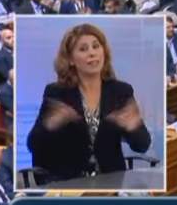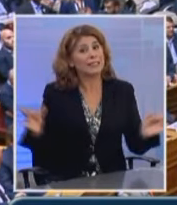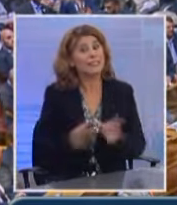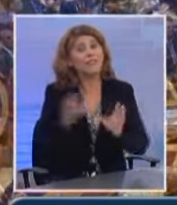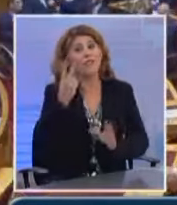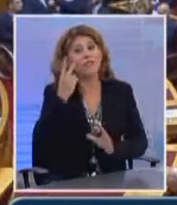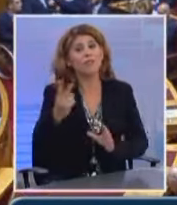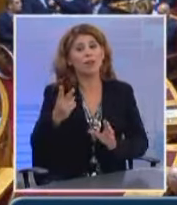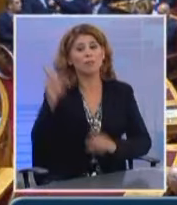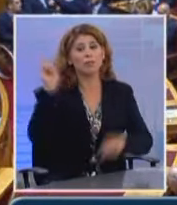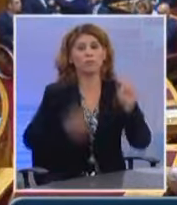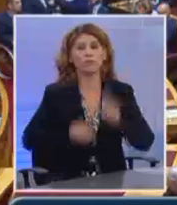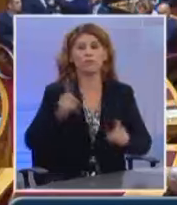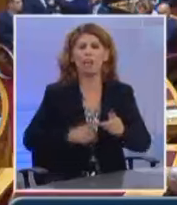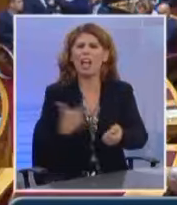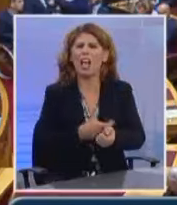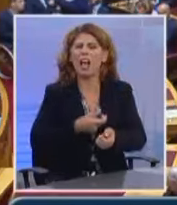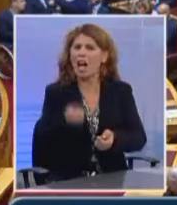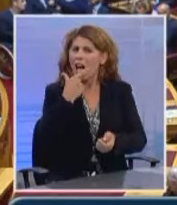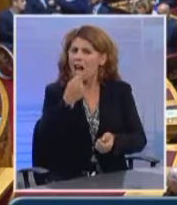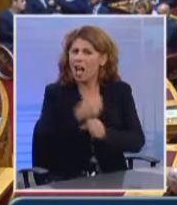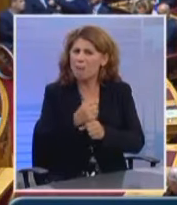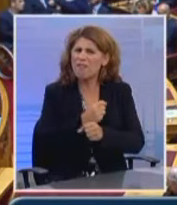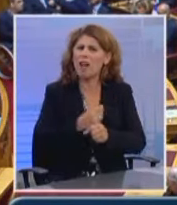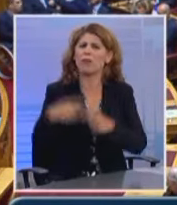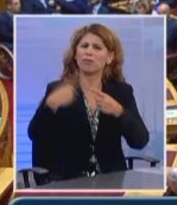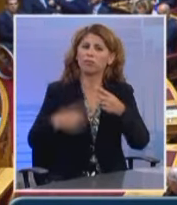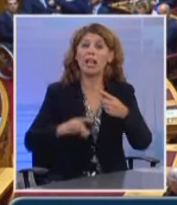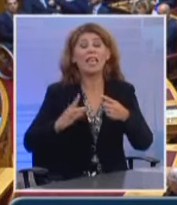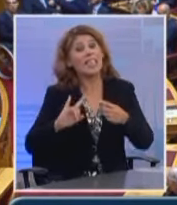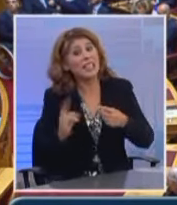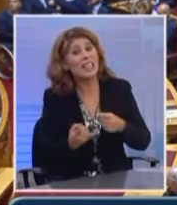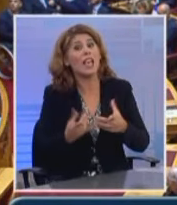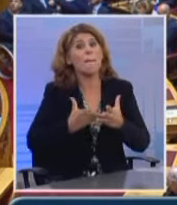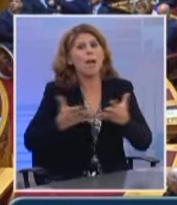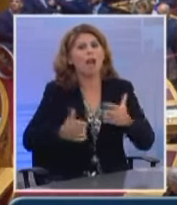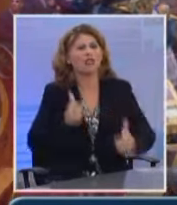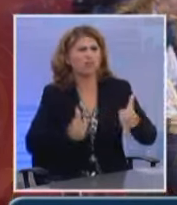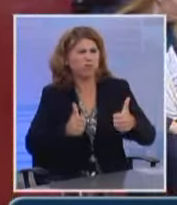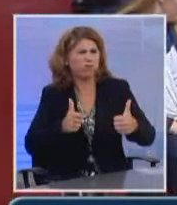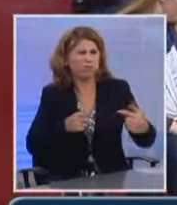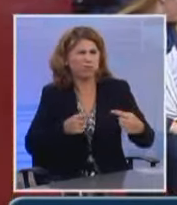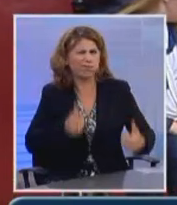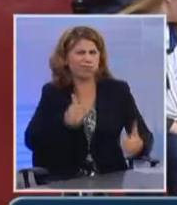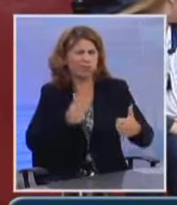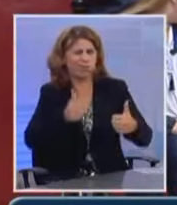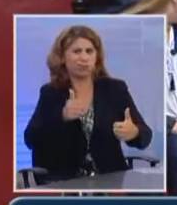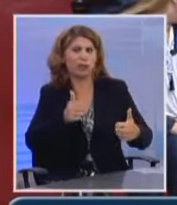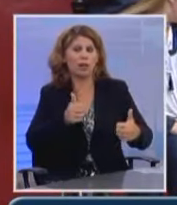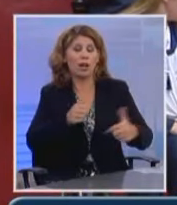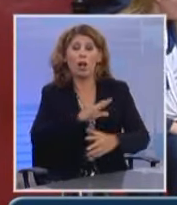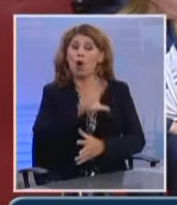φαινόμενα των αναβολικών ουσιών ή του ακραίου ανταγωνισμού. Τα παραπάνω λόγια χρησιμοποίησα